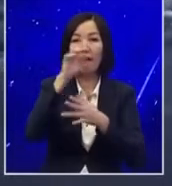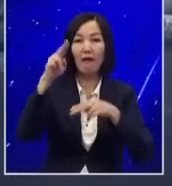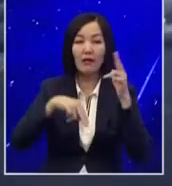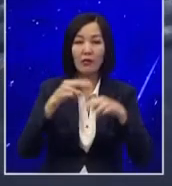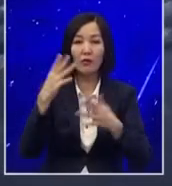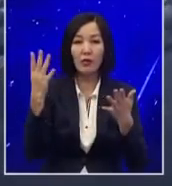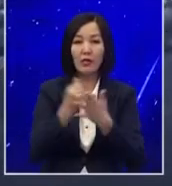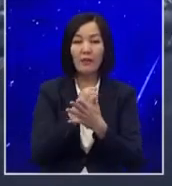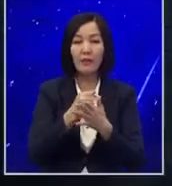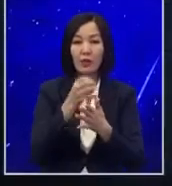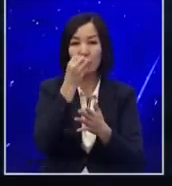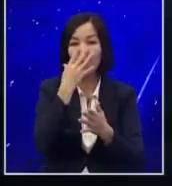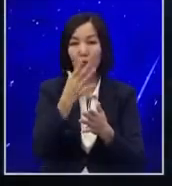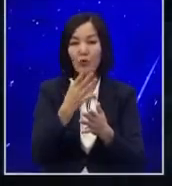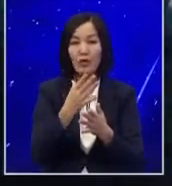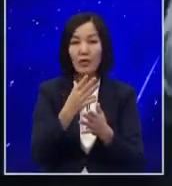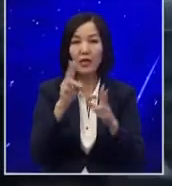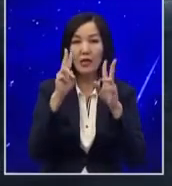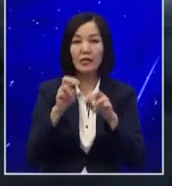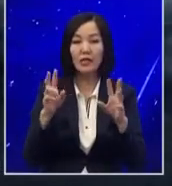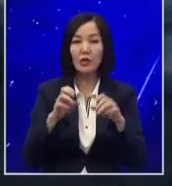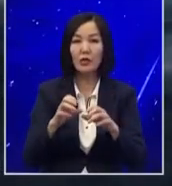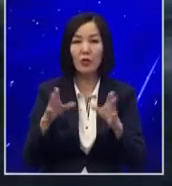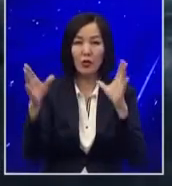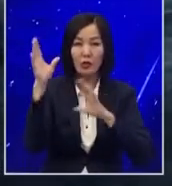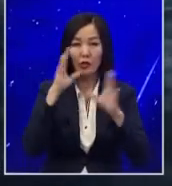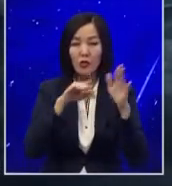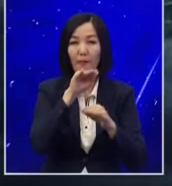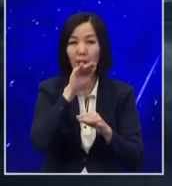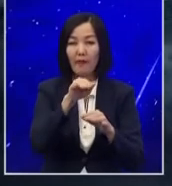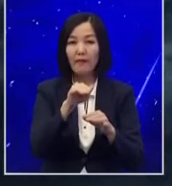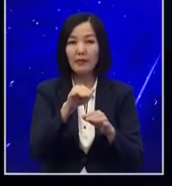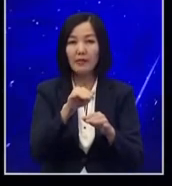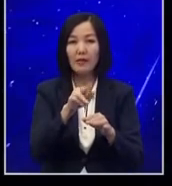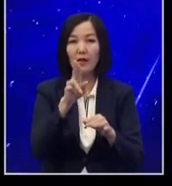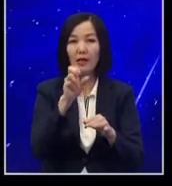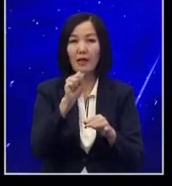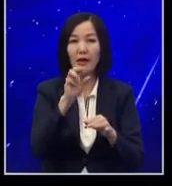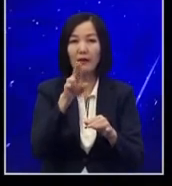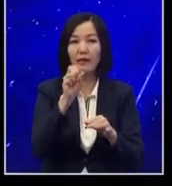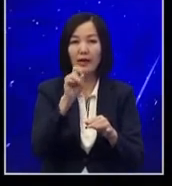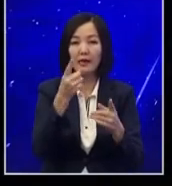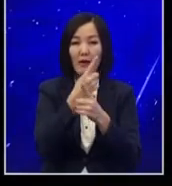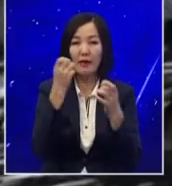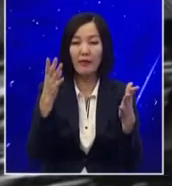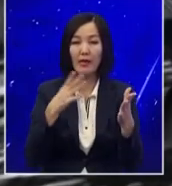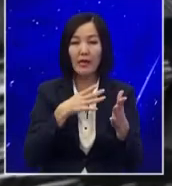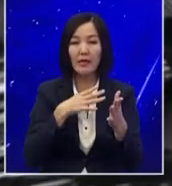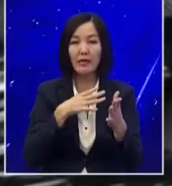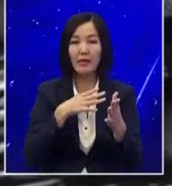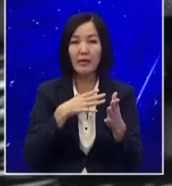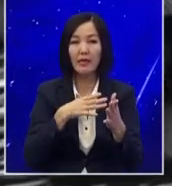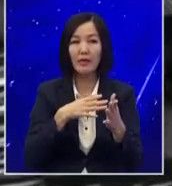Бұл туралы Жапонияның радиологиялық зерттеулер институтының ғалымы Сатоси Кадайра хабарлайды. Сарапшылардың айтуынша, вертикал